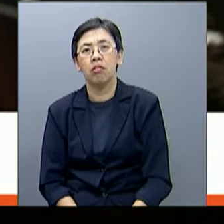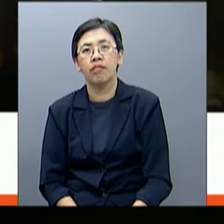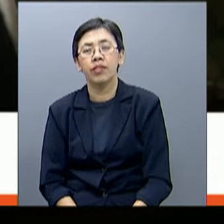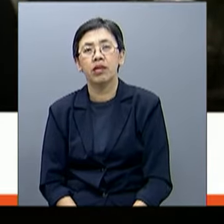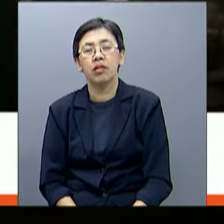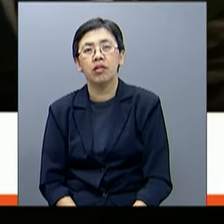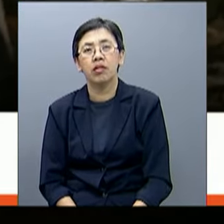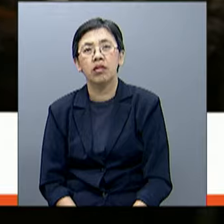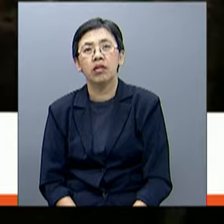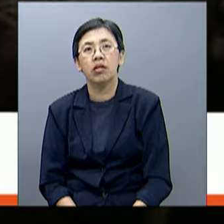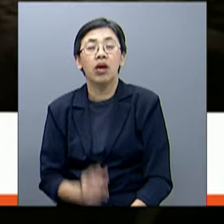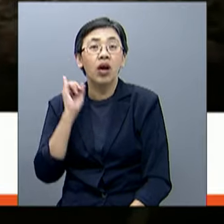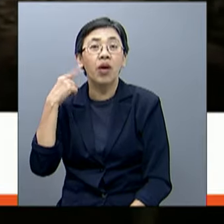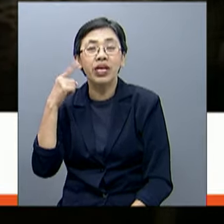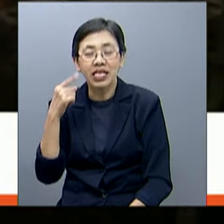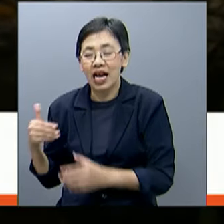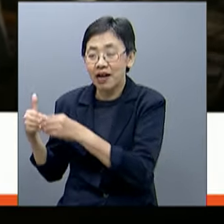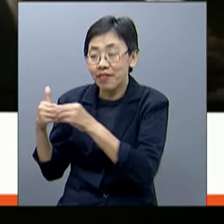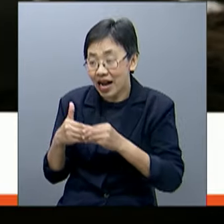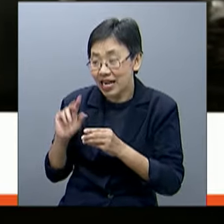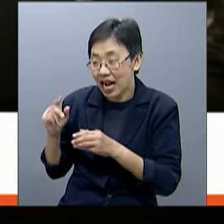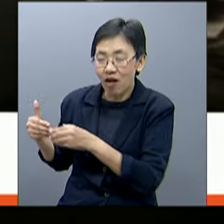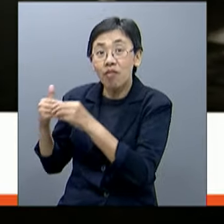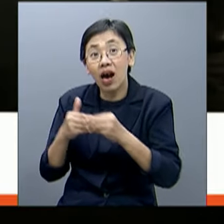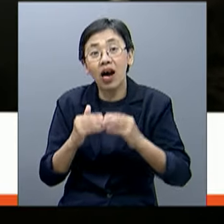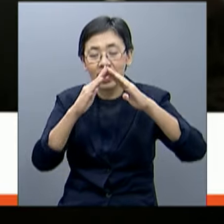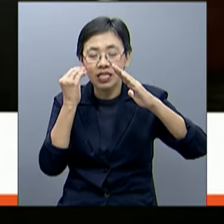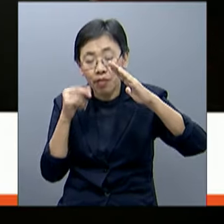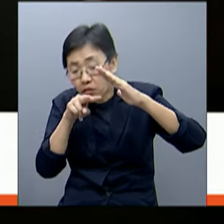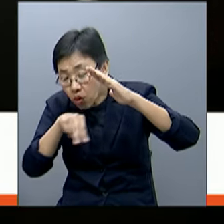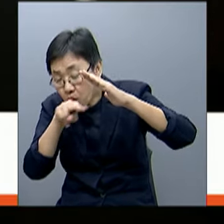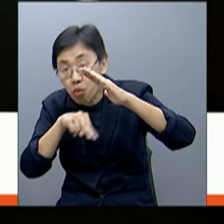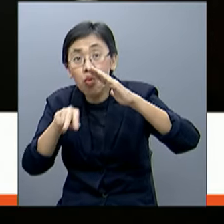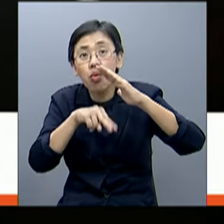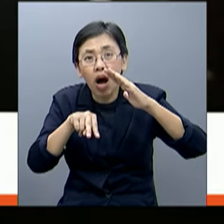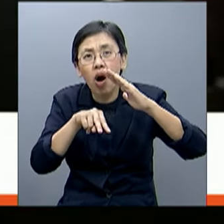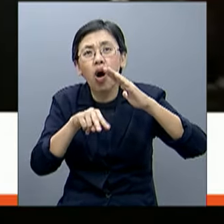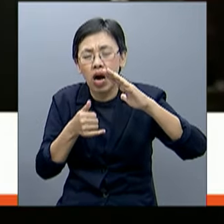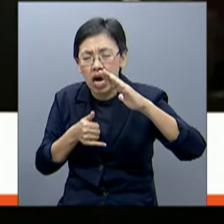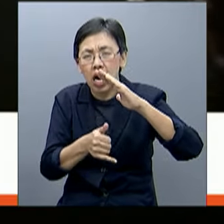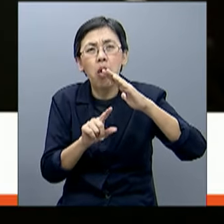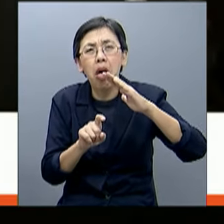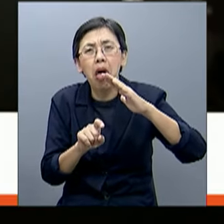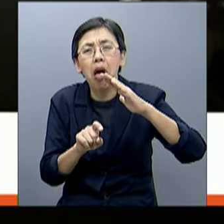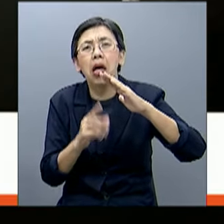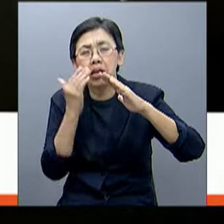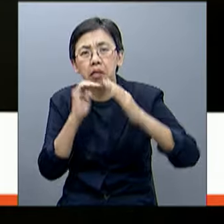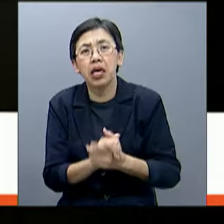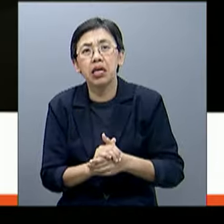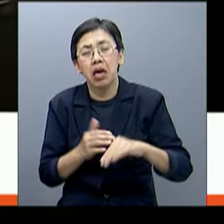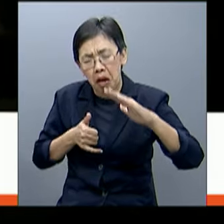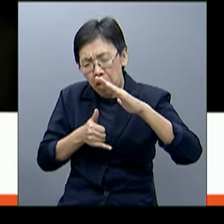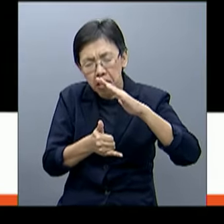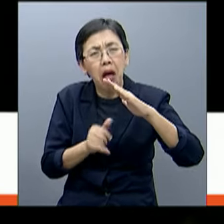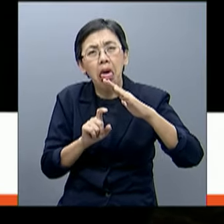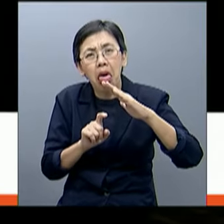ผู้ประสบภัยคนนี้พาทีมข่าวเข้าไปสำรวจความเสียหายภายในบ้านครับแต่เราไม่สามารถเข้าไปได้โดยช่องทางปกตินะครับ